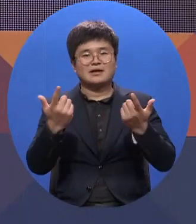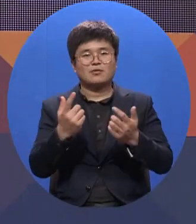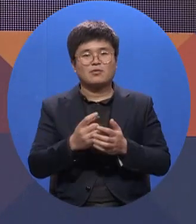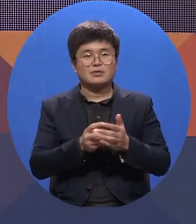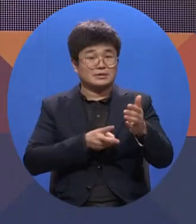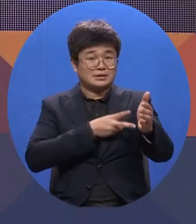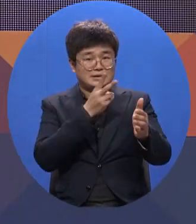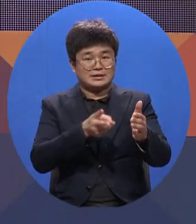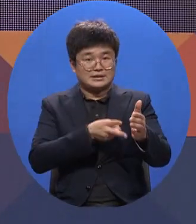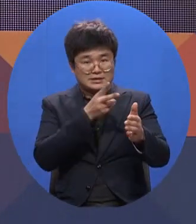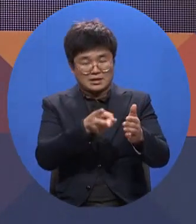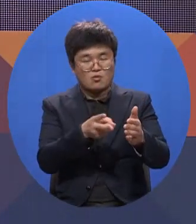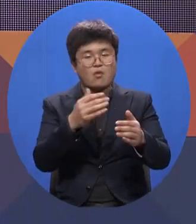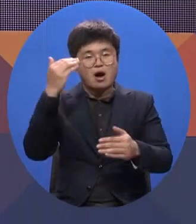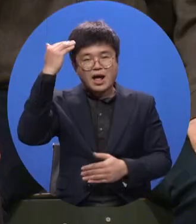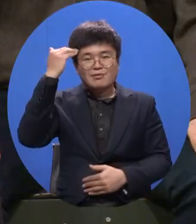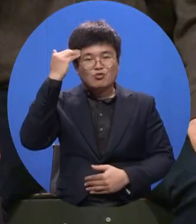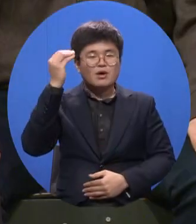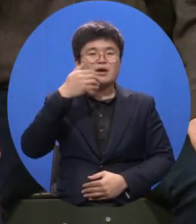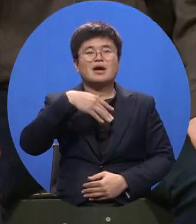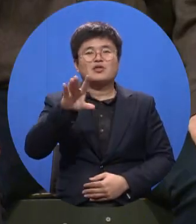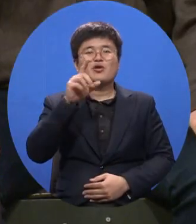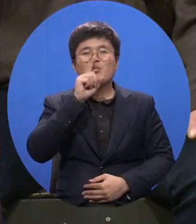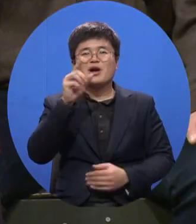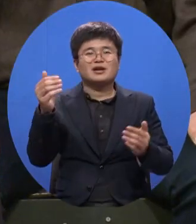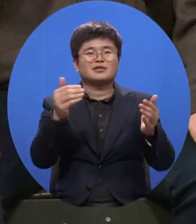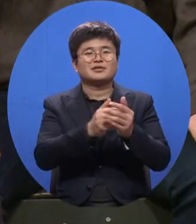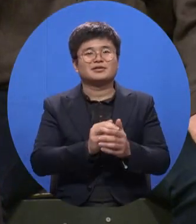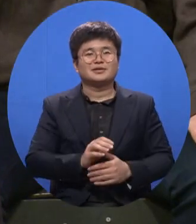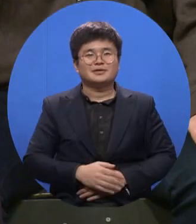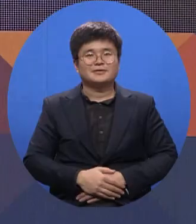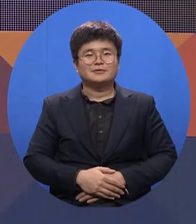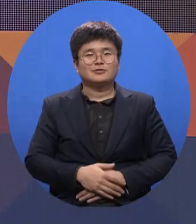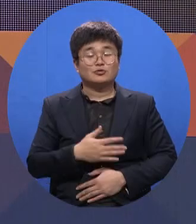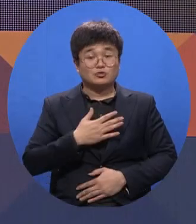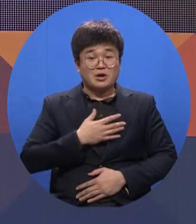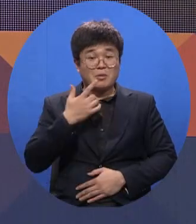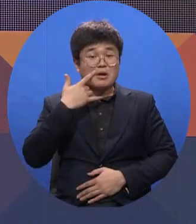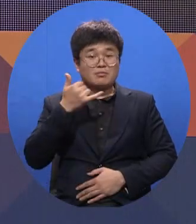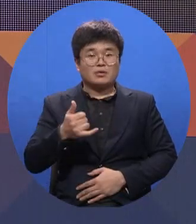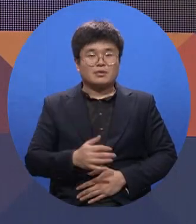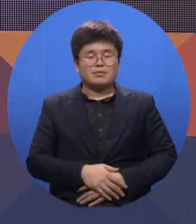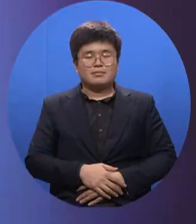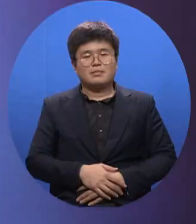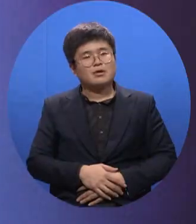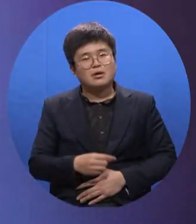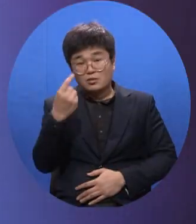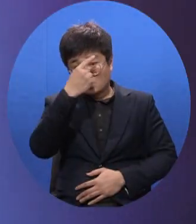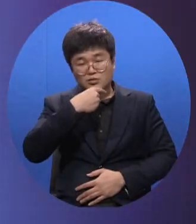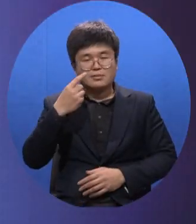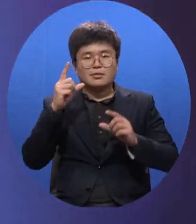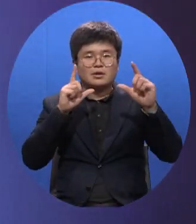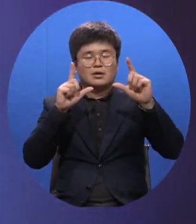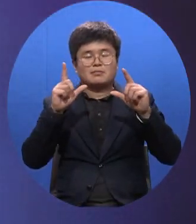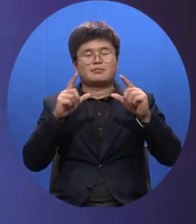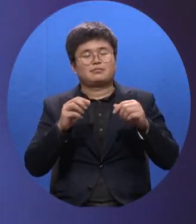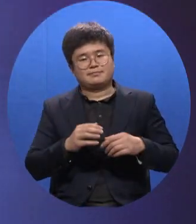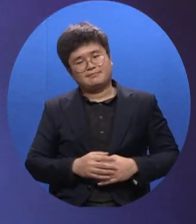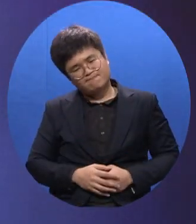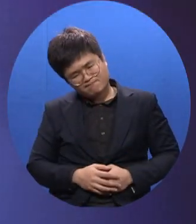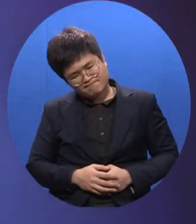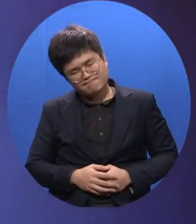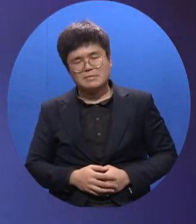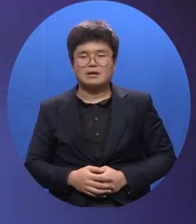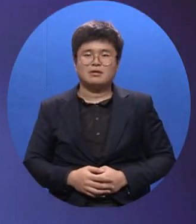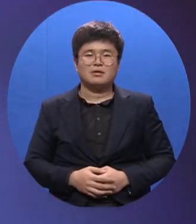한국에 가겠다고 말씀 들었어요 그러니까 우리 부모님 교정이 되게 안 좋은 거예요 일단 니가 지금